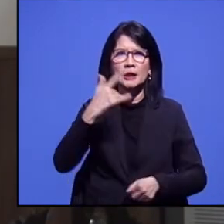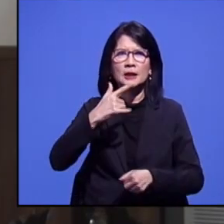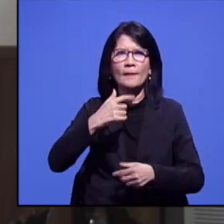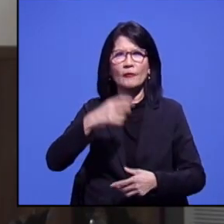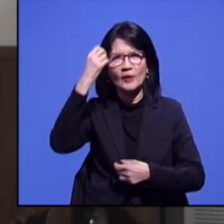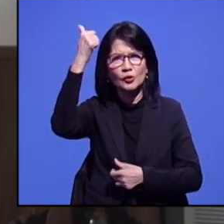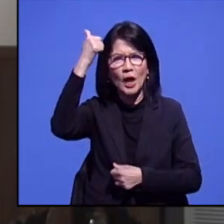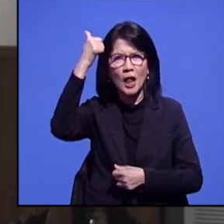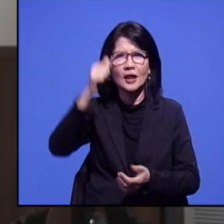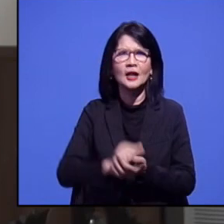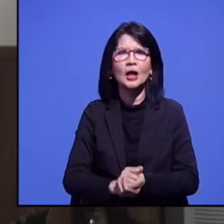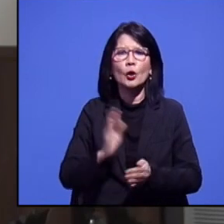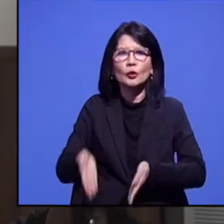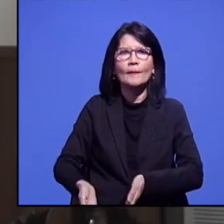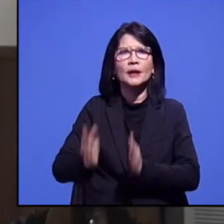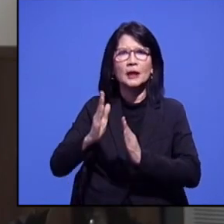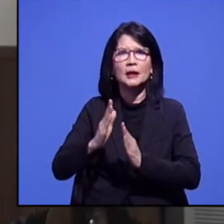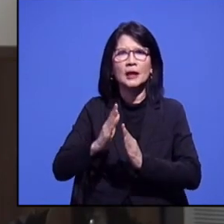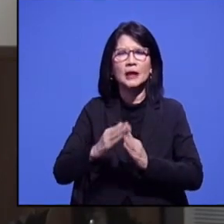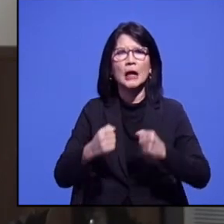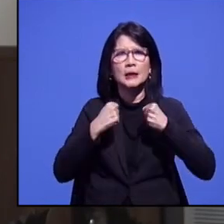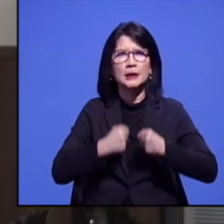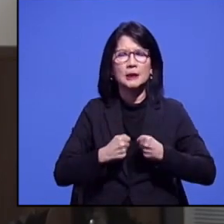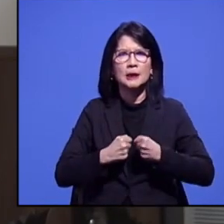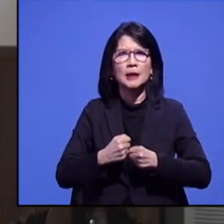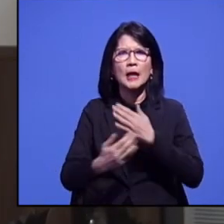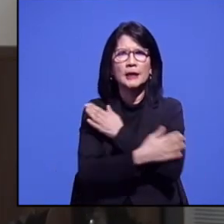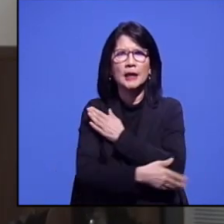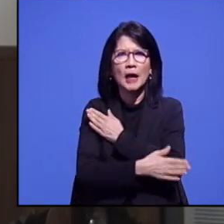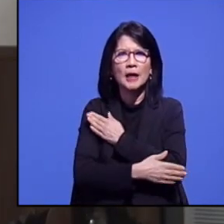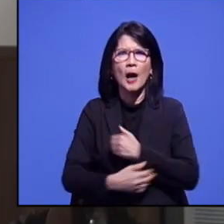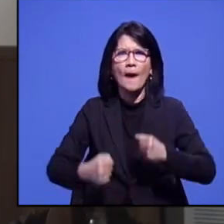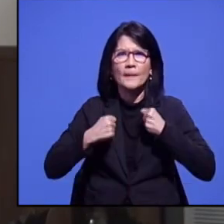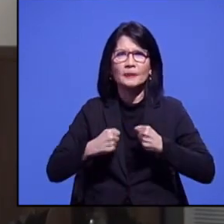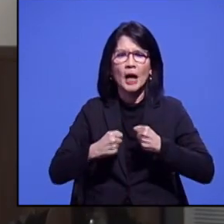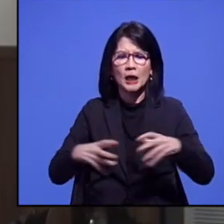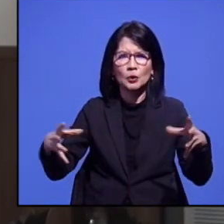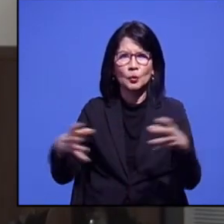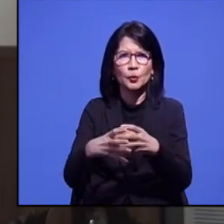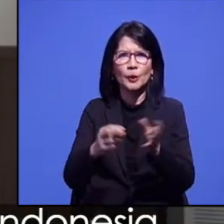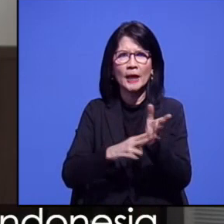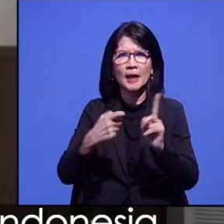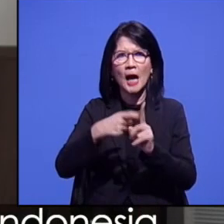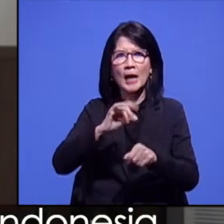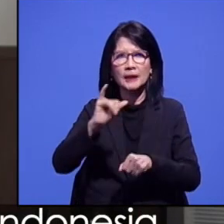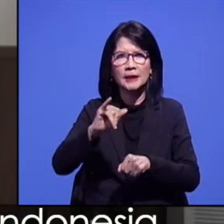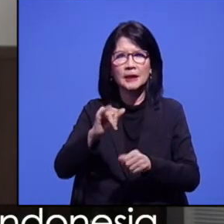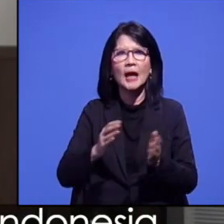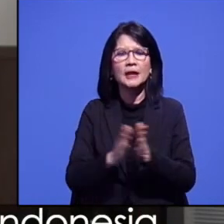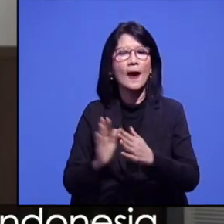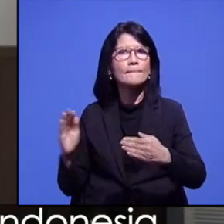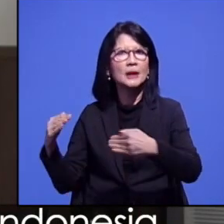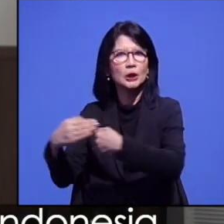dalam menegakkan kedaulatan negara mempertahankan keutuhan NKRI serta